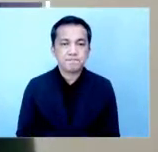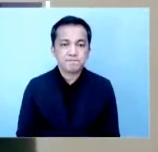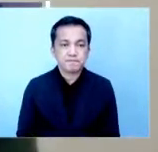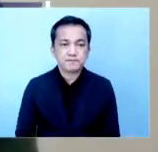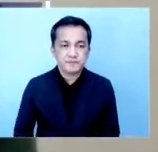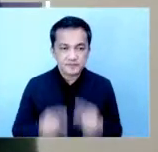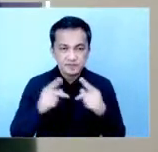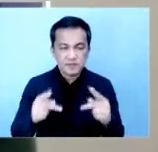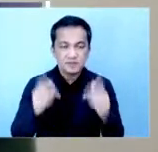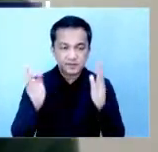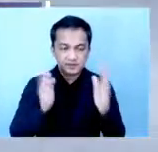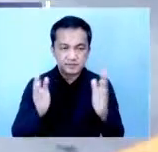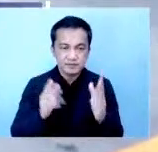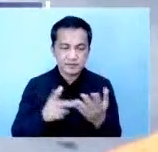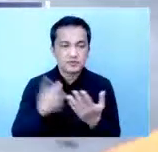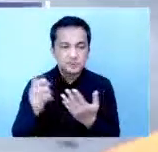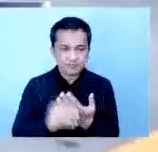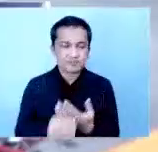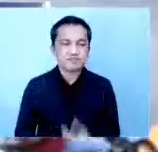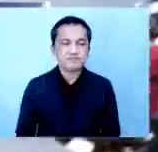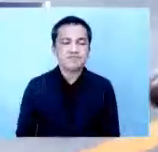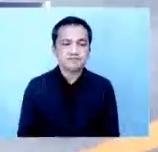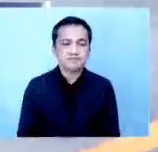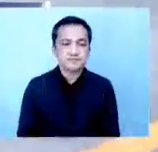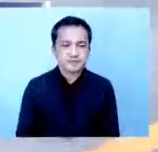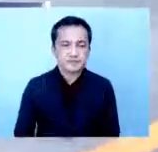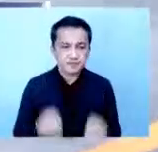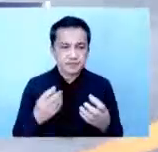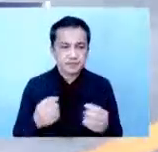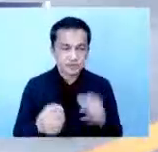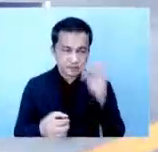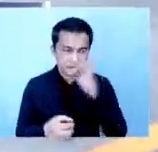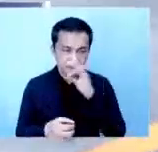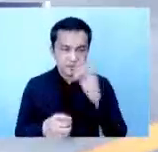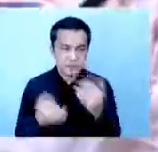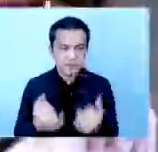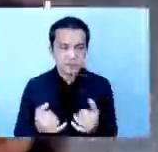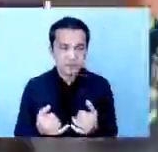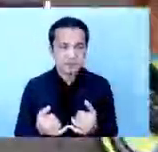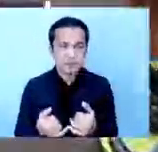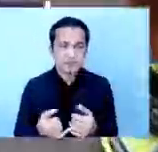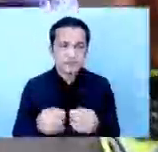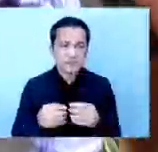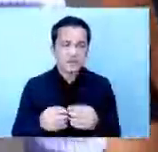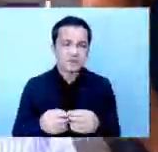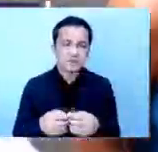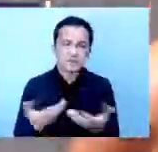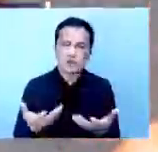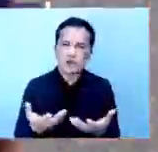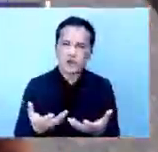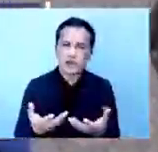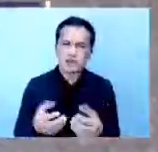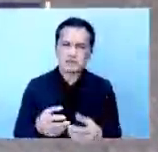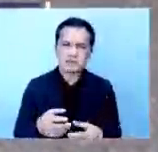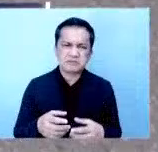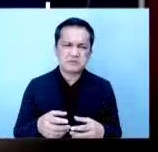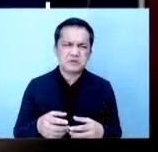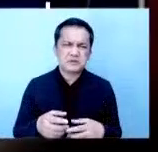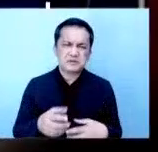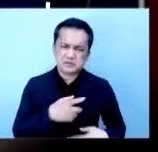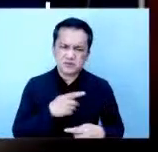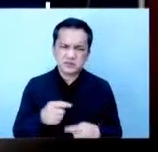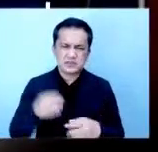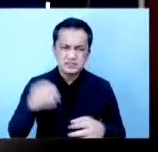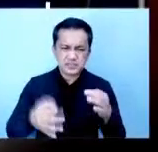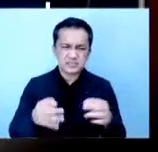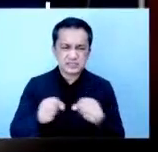public service programs. Marami rin daw mga Pilipino ngayon ang nawawalan na ng tiwala sa justice system ng bansa at